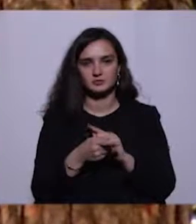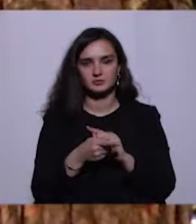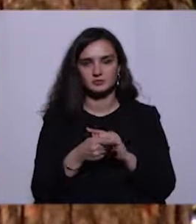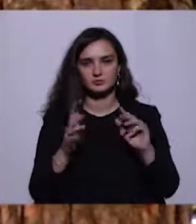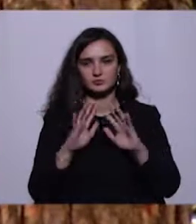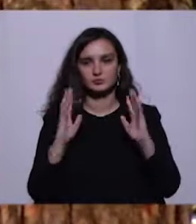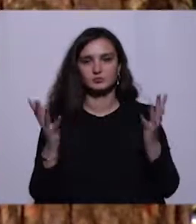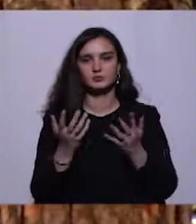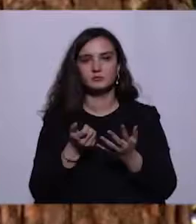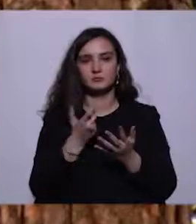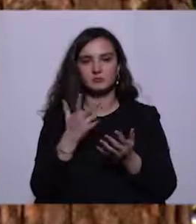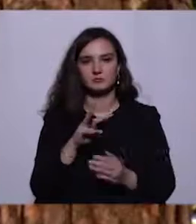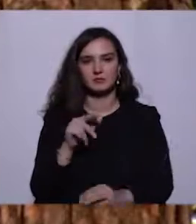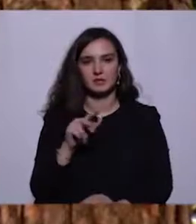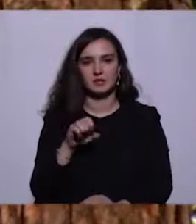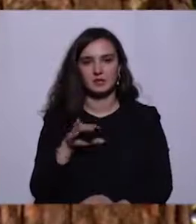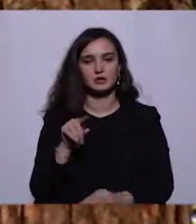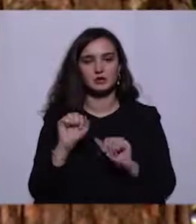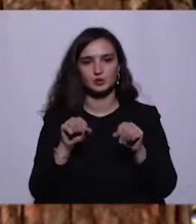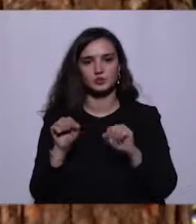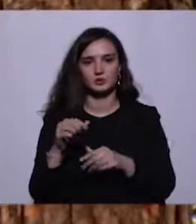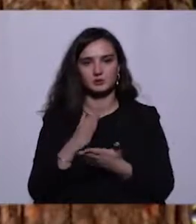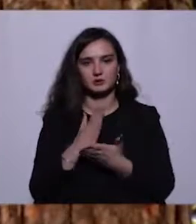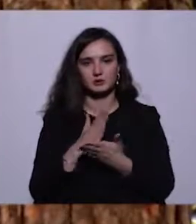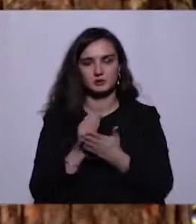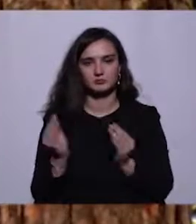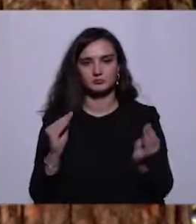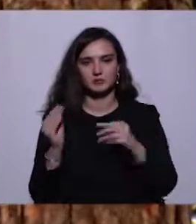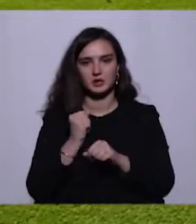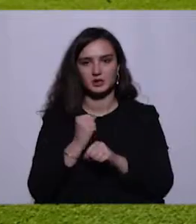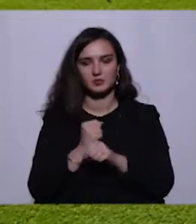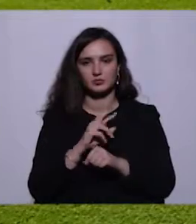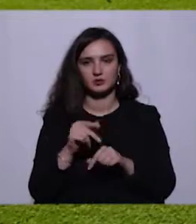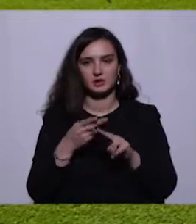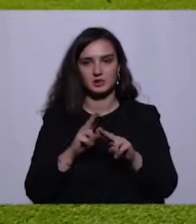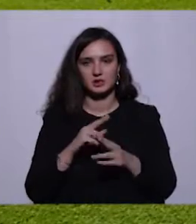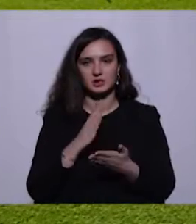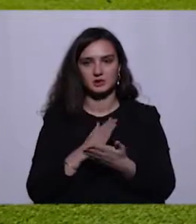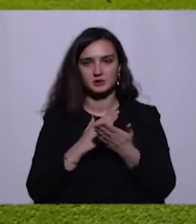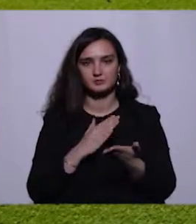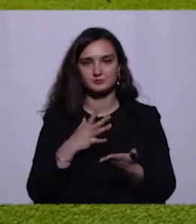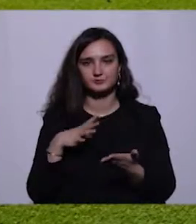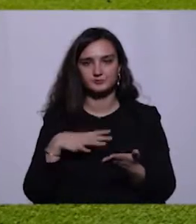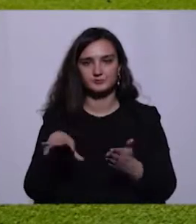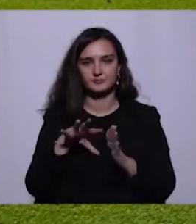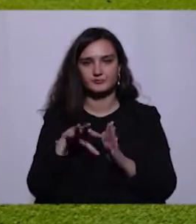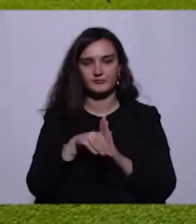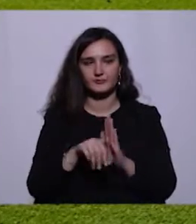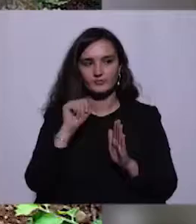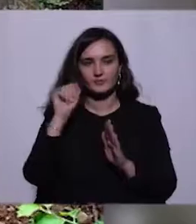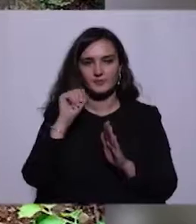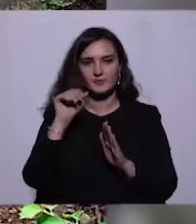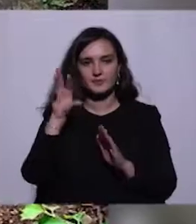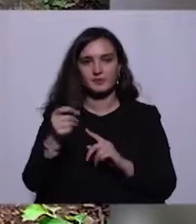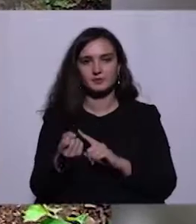არამედ რამდენიმე მეგალითის საშუალებით არის აგებული. და აი ეს გახლავთ საქართველოში,